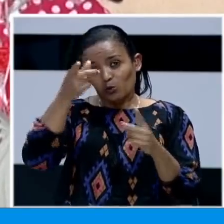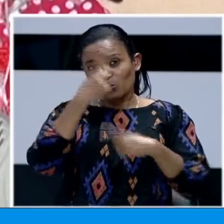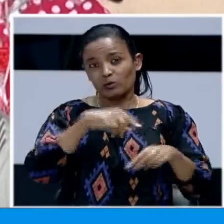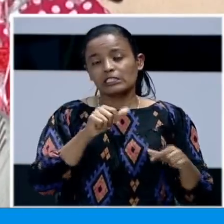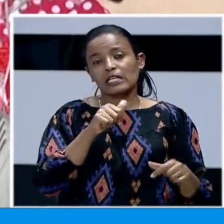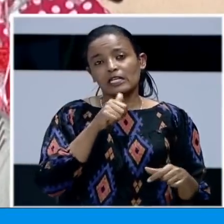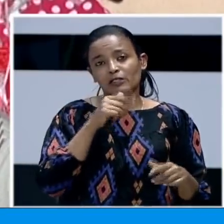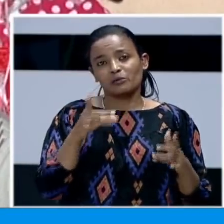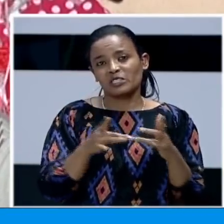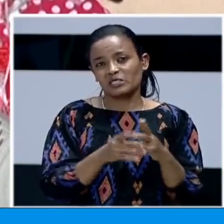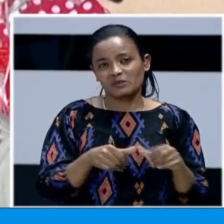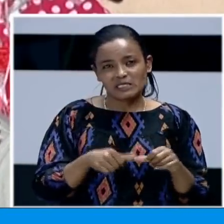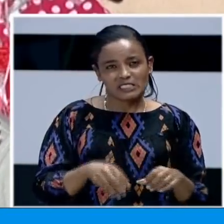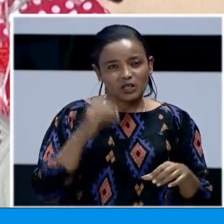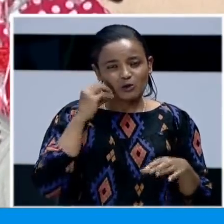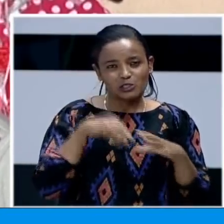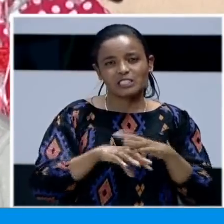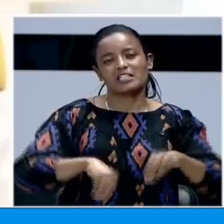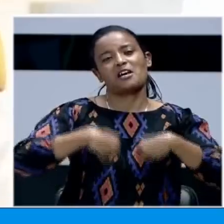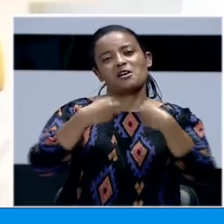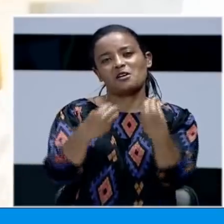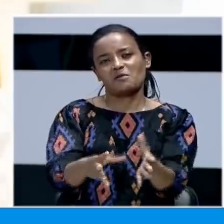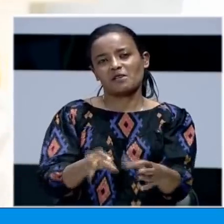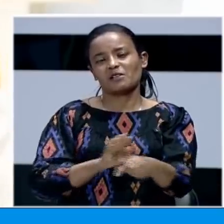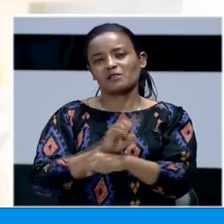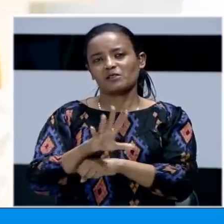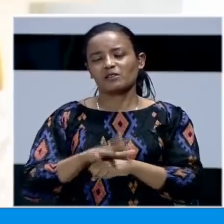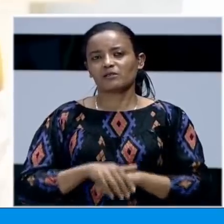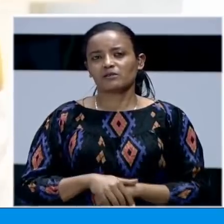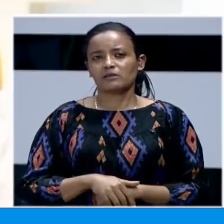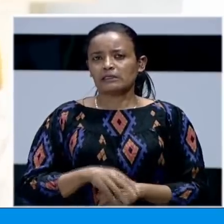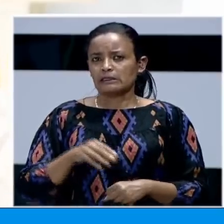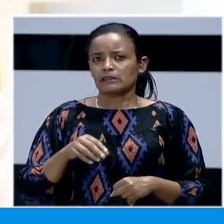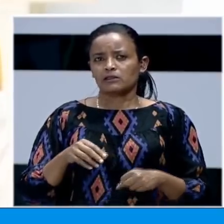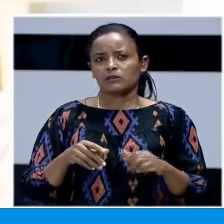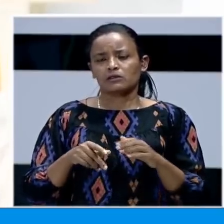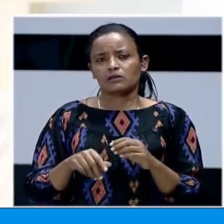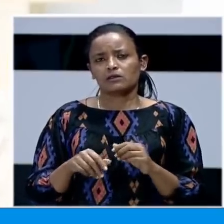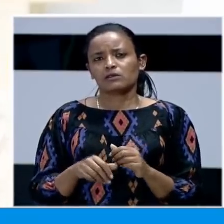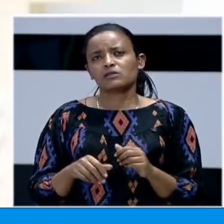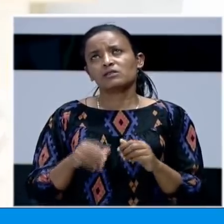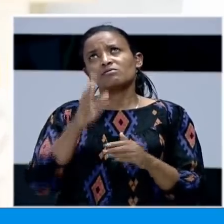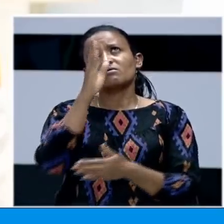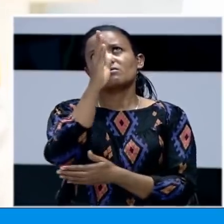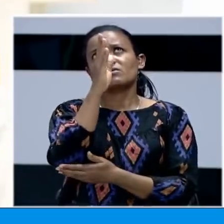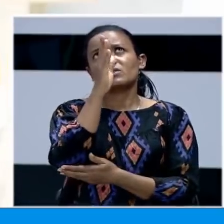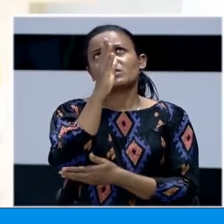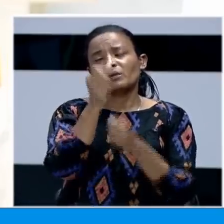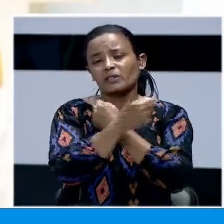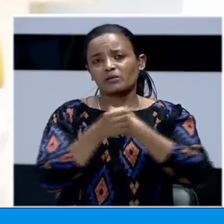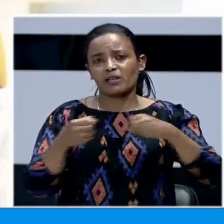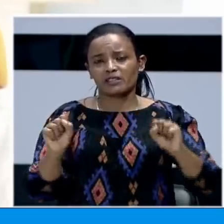آنی سویتی صحنا وشت گذاهن هی بناده سری نیوم مالاتی أخلت أوفي ناين يبل دزعين يبل عم محروط رأي ورجلنا يمحرنا